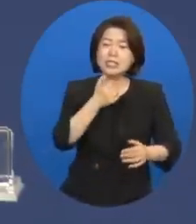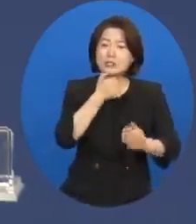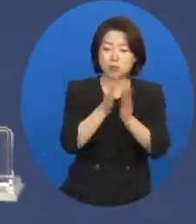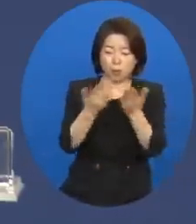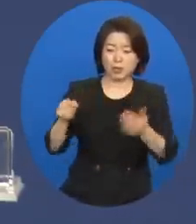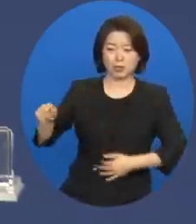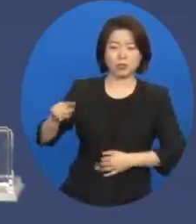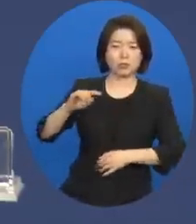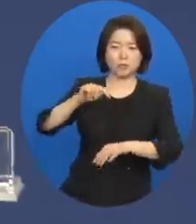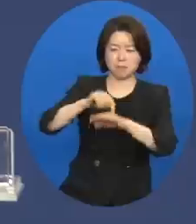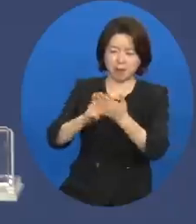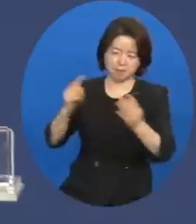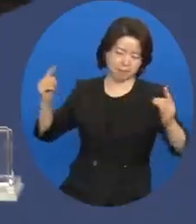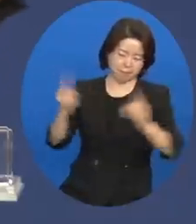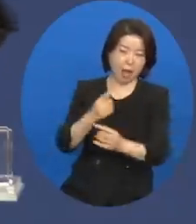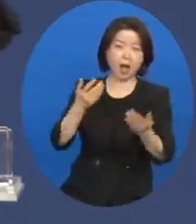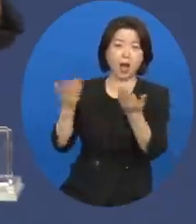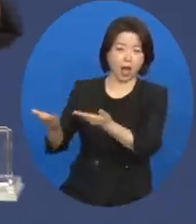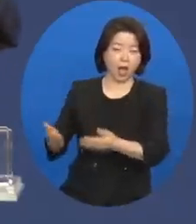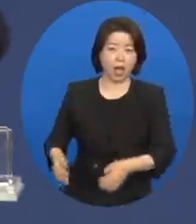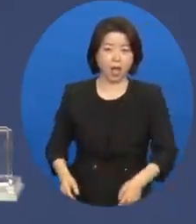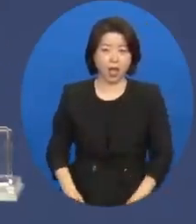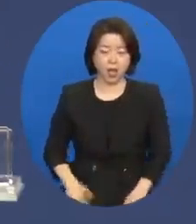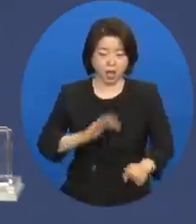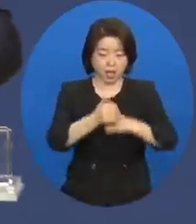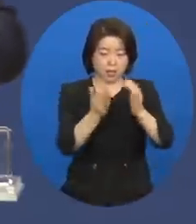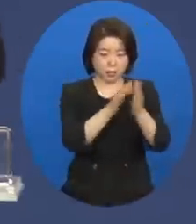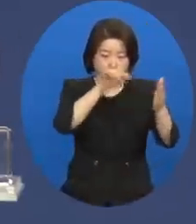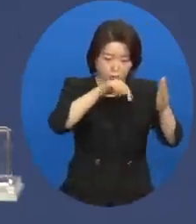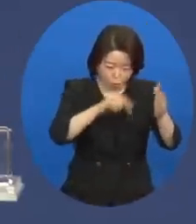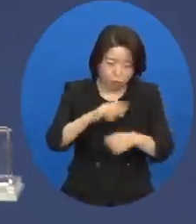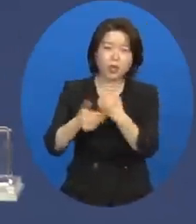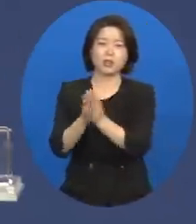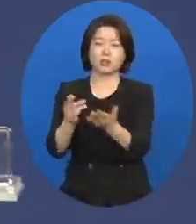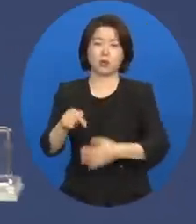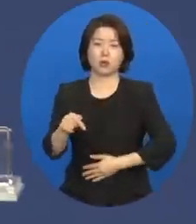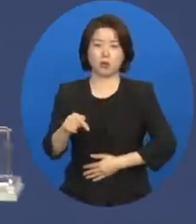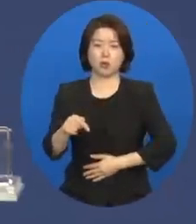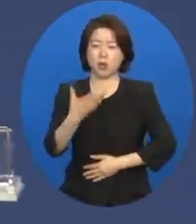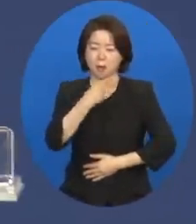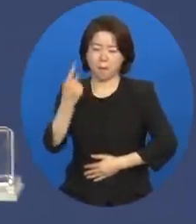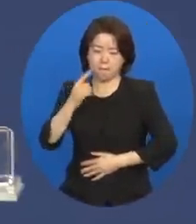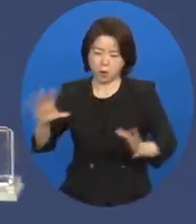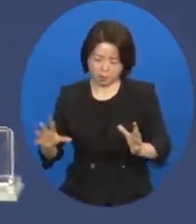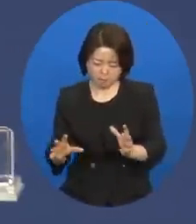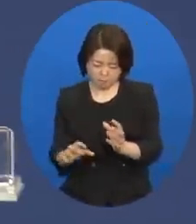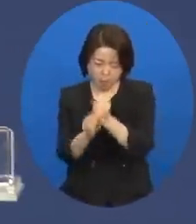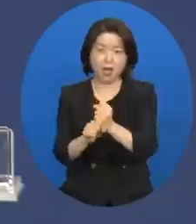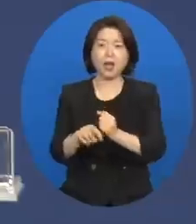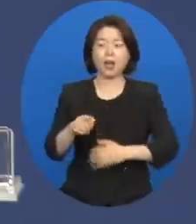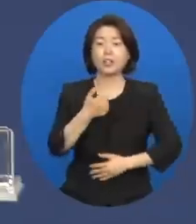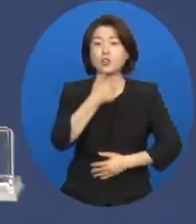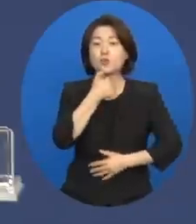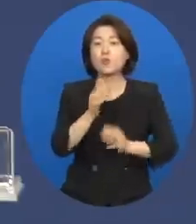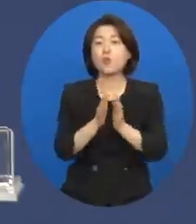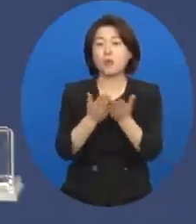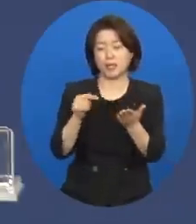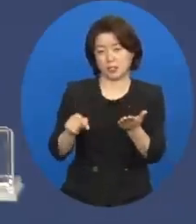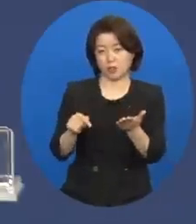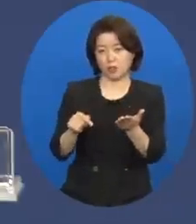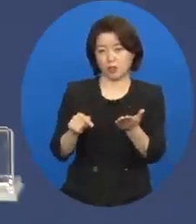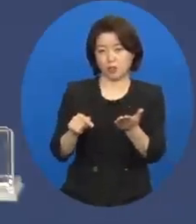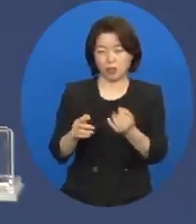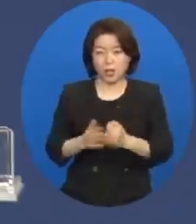그를 뒤집어 놓았어요. 성경 속의 성경이라고 말하는 복음의 이 총합, 그러니까 복음의 아주 총체적인